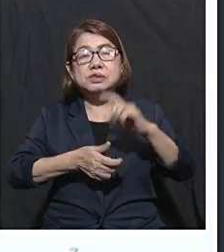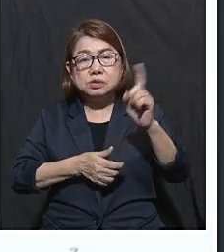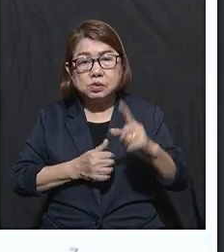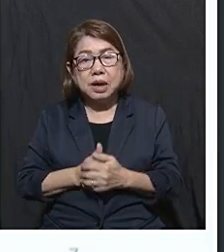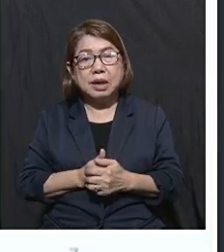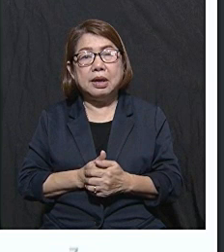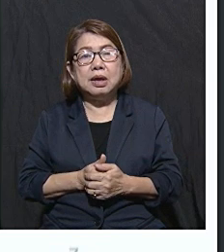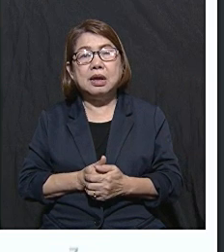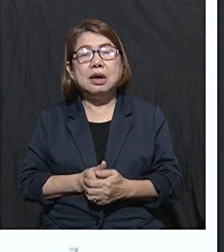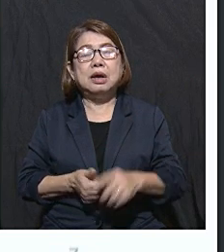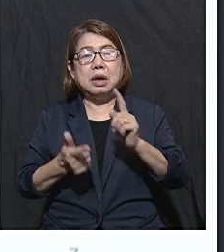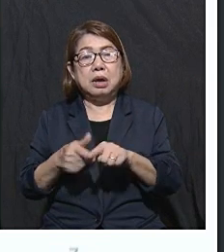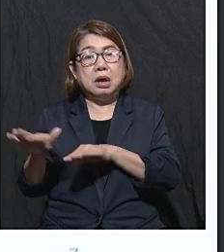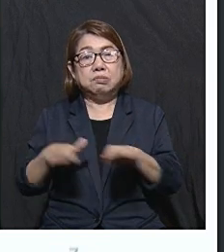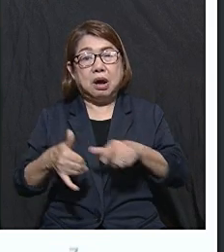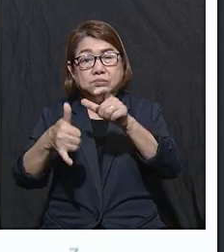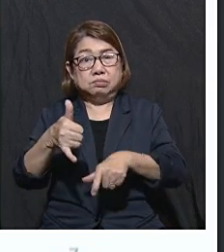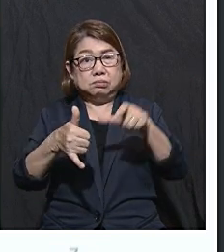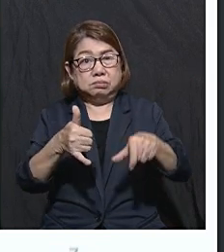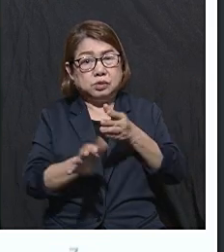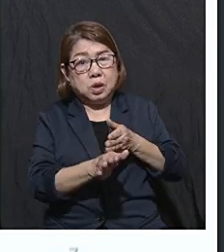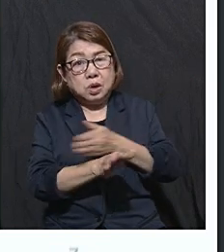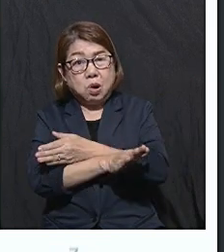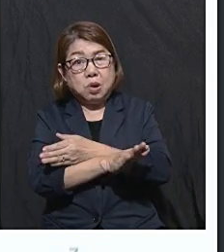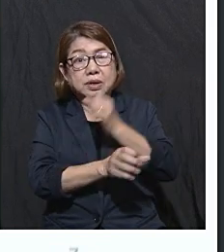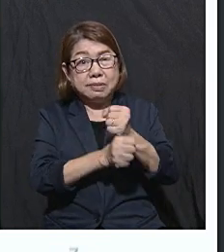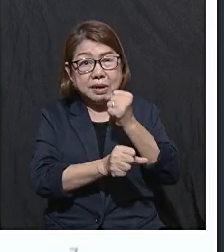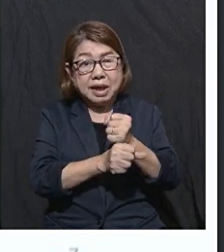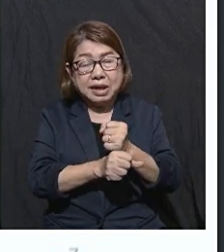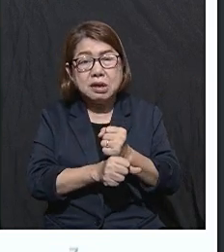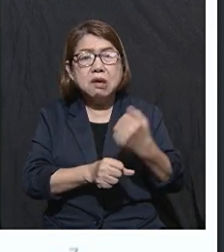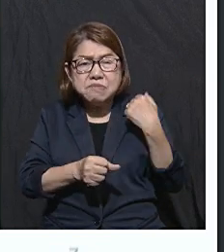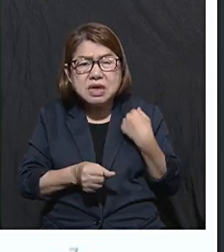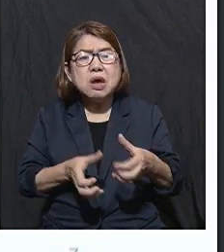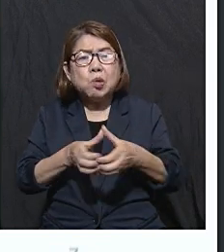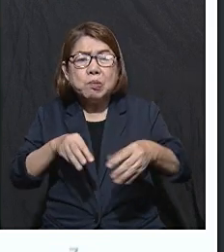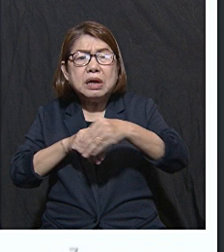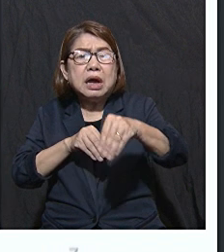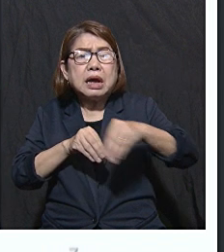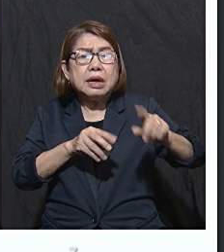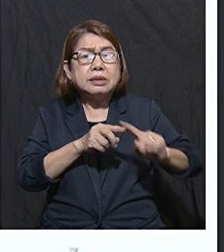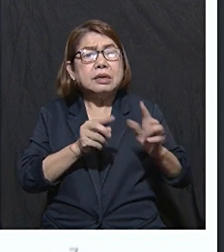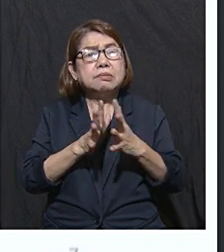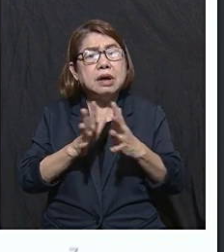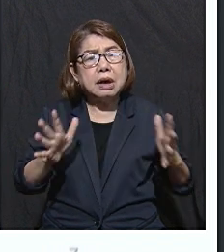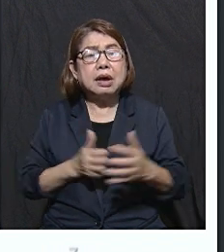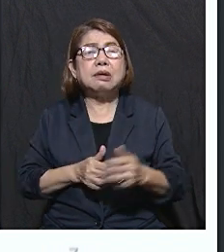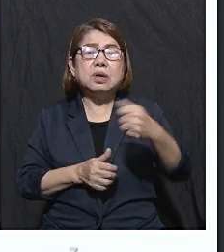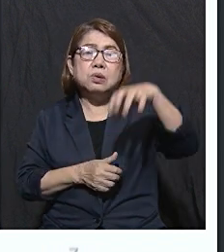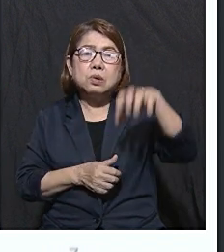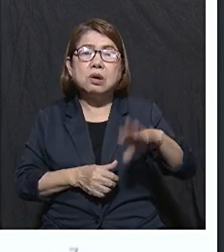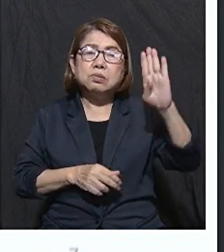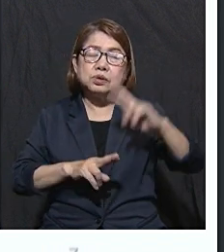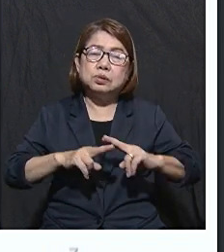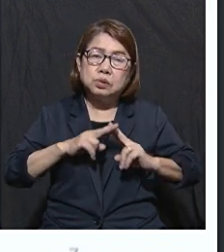ก็เตรียมผู้พิการก่อนที่จะเข้ามาตรา33เรามีภาคีเยอะแยะจากที่เราพูดขึ้นมาไม่ว่าจะเป็นองค์กรภาคเ